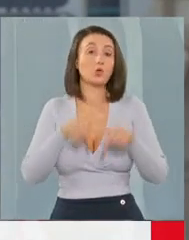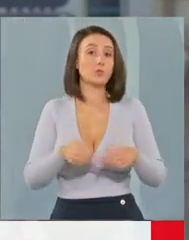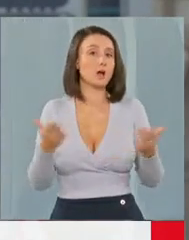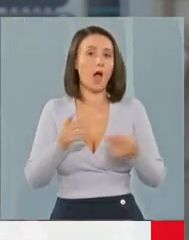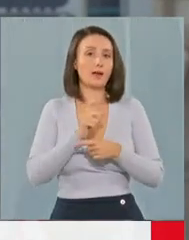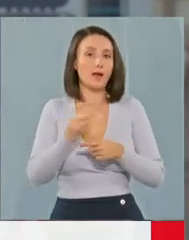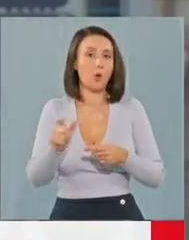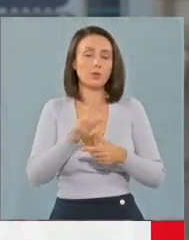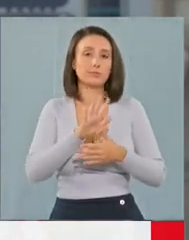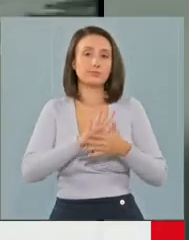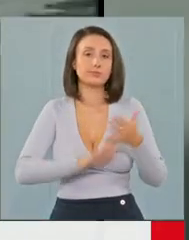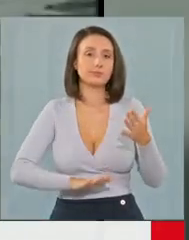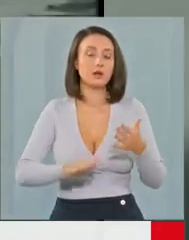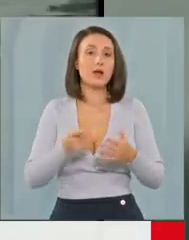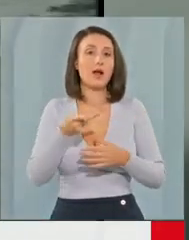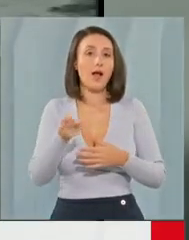este cauza scurgerilor.